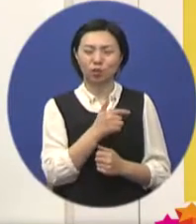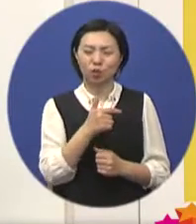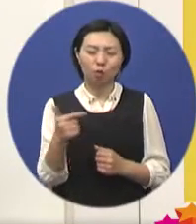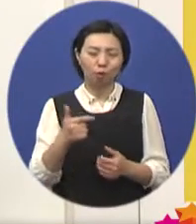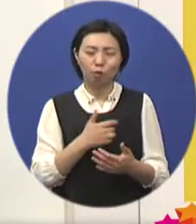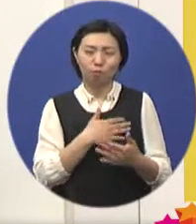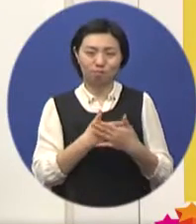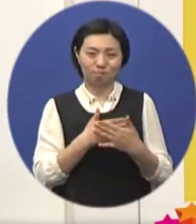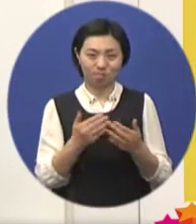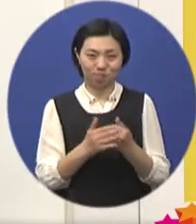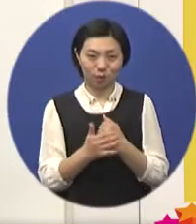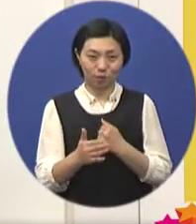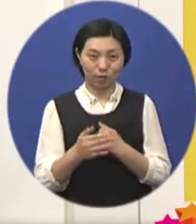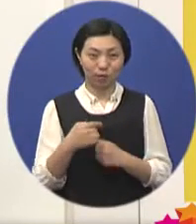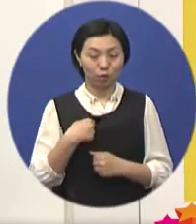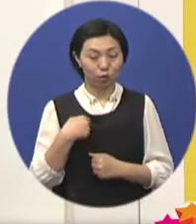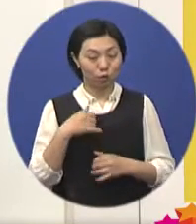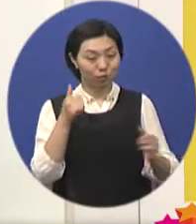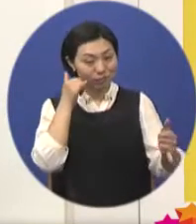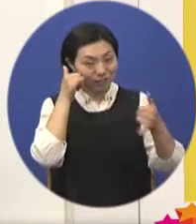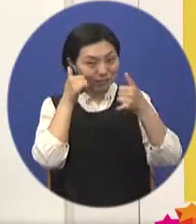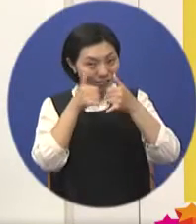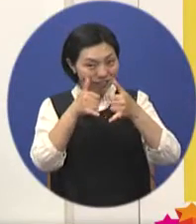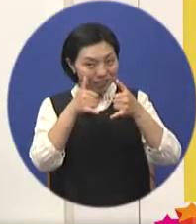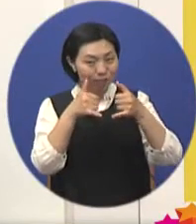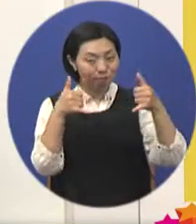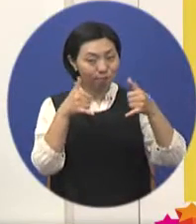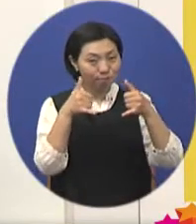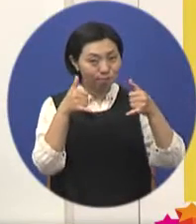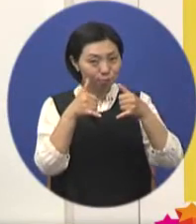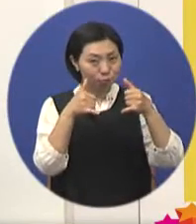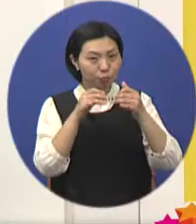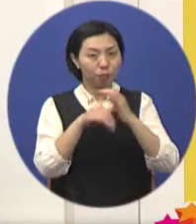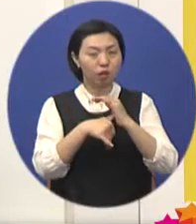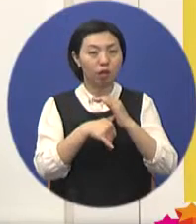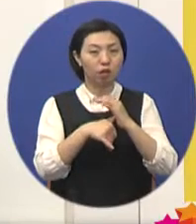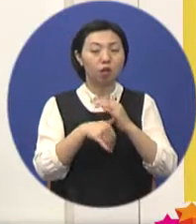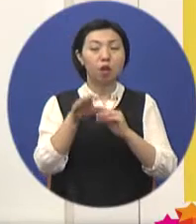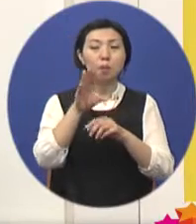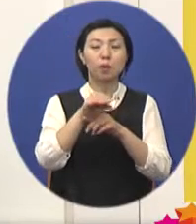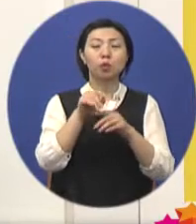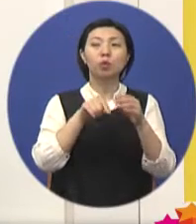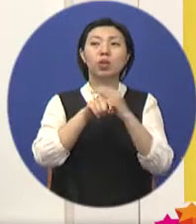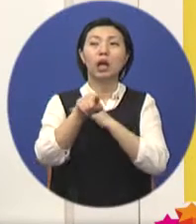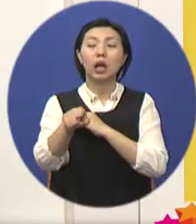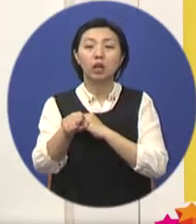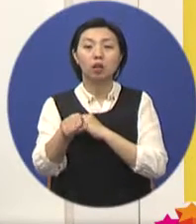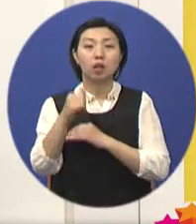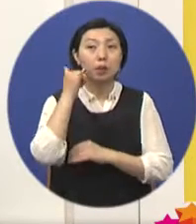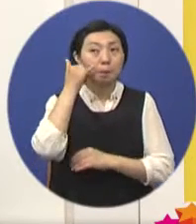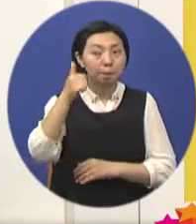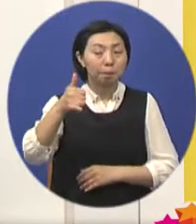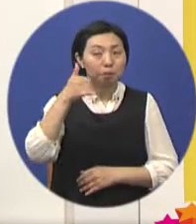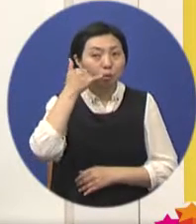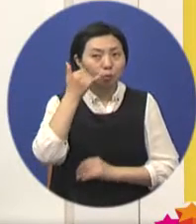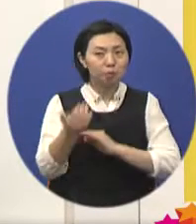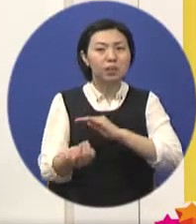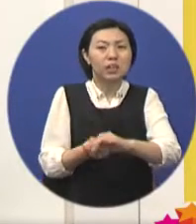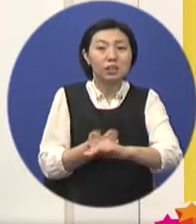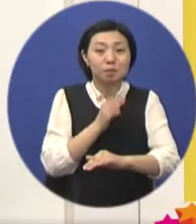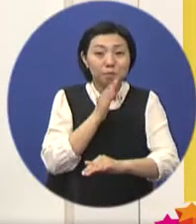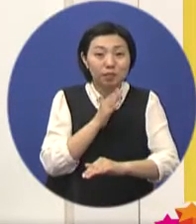아니, 저희도 전화로 예. 이제 인터뷰 하잖아요. 예, 예. 방송국 나가서 하는 건 괜찮은데, 뭐 예. 전화 연결을 미리 해놓잖아요. 예,